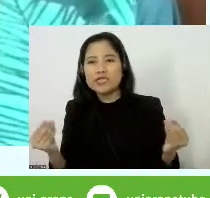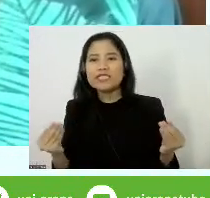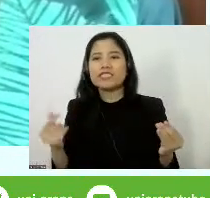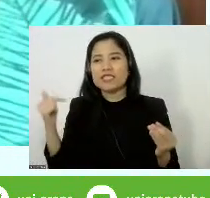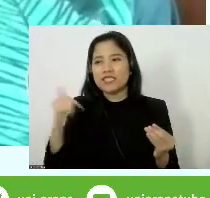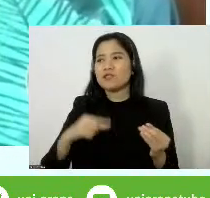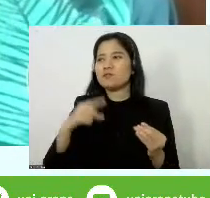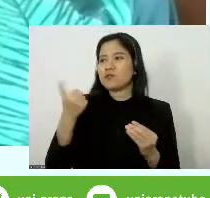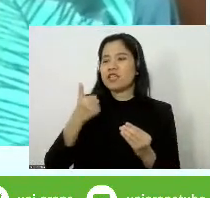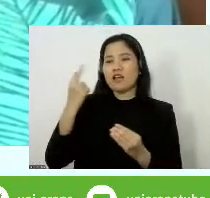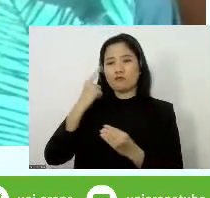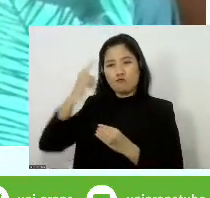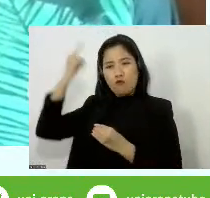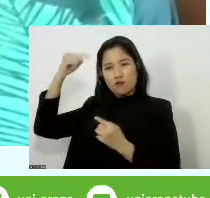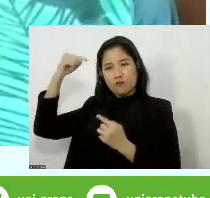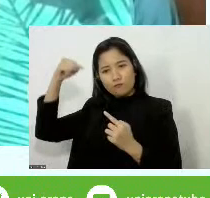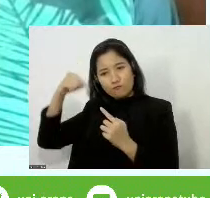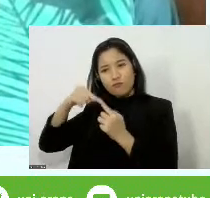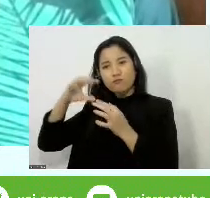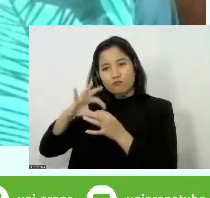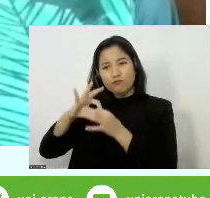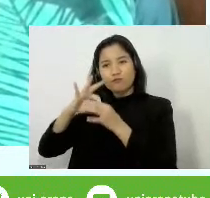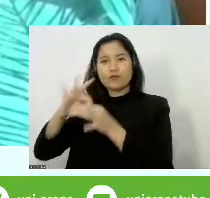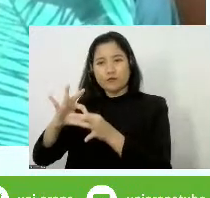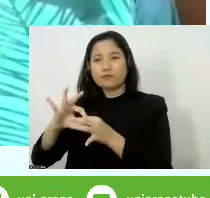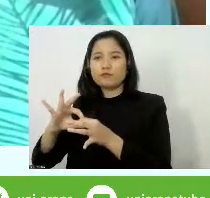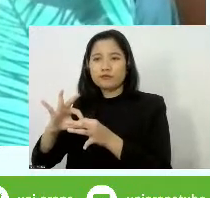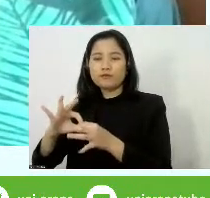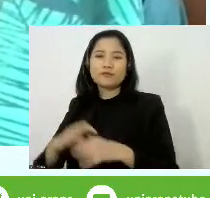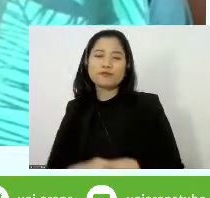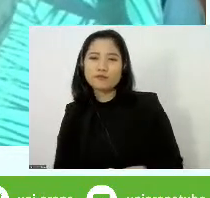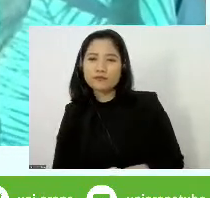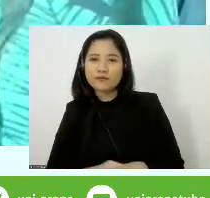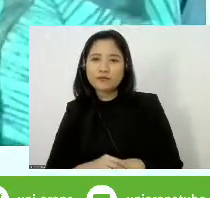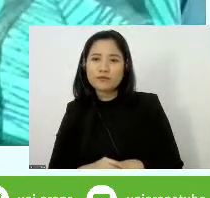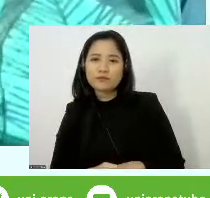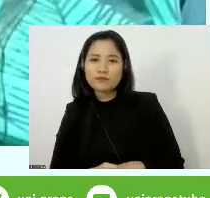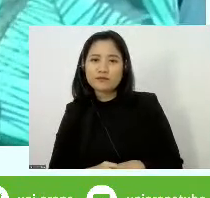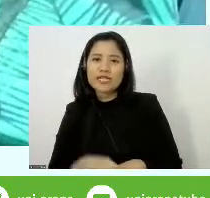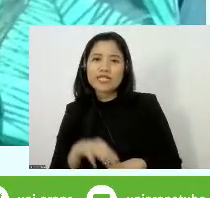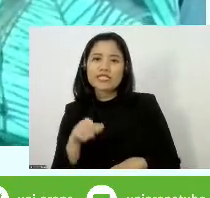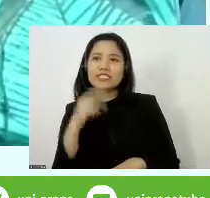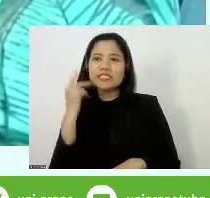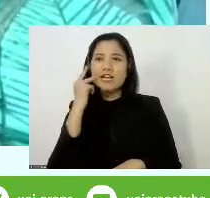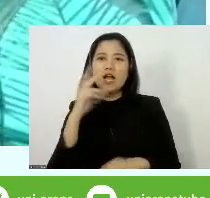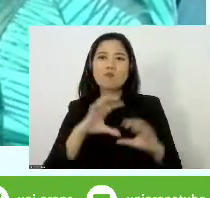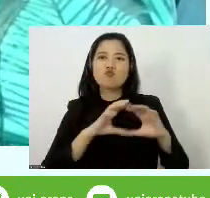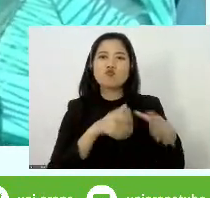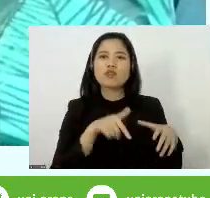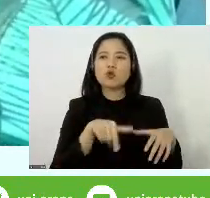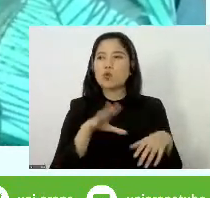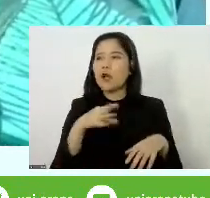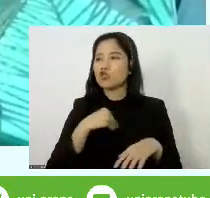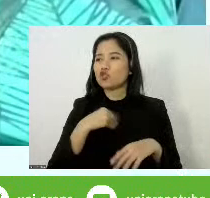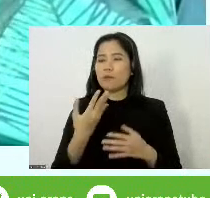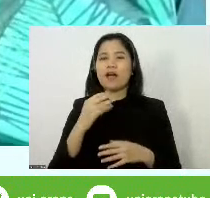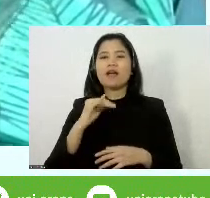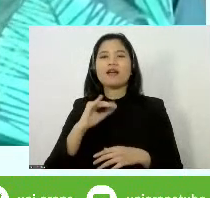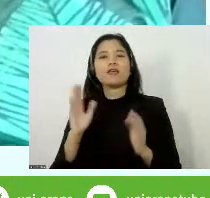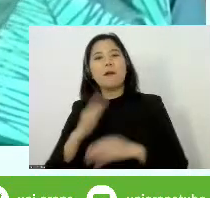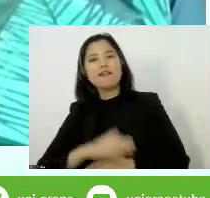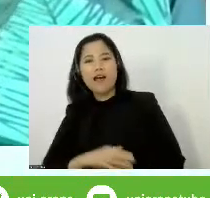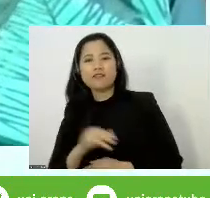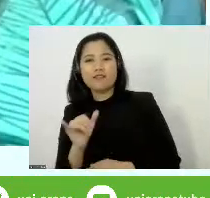ibadah kita makin naik di mata tuhan Wani menarik sini berarti berarti menjaga bumi sama dia juga dengan ibadah berarti ya